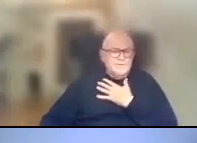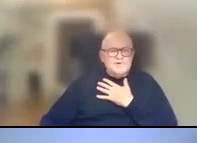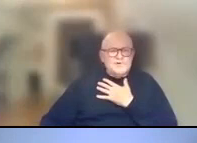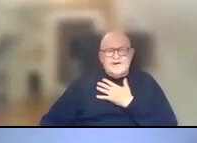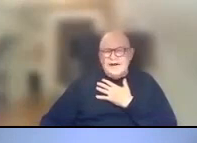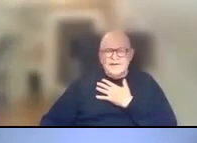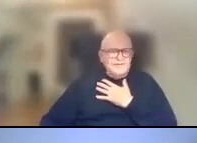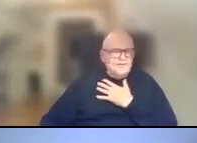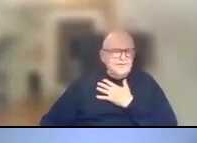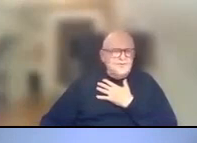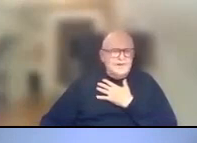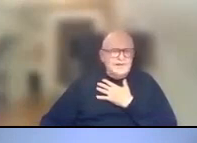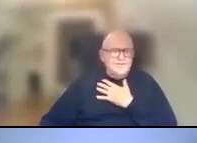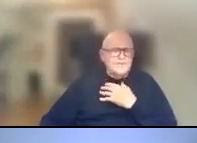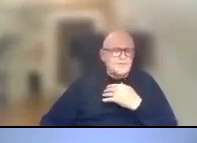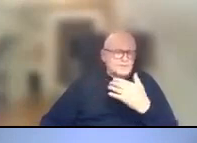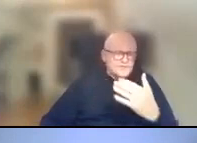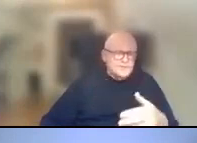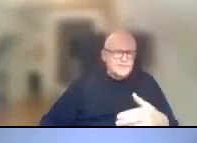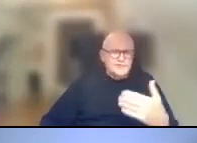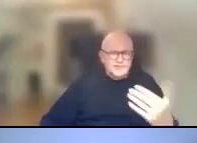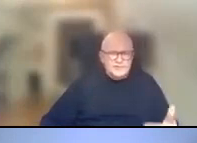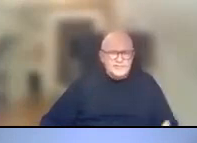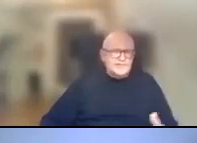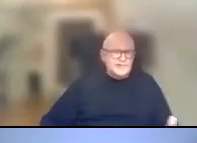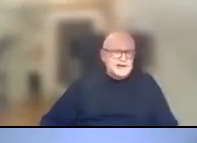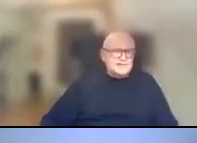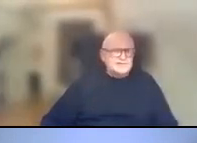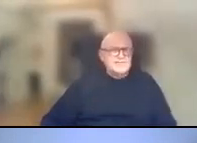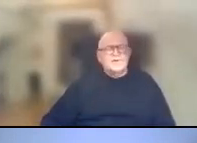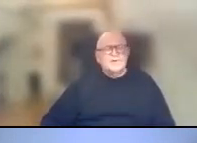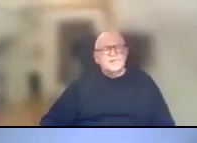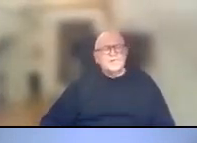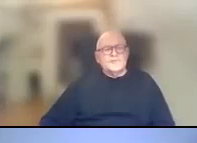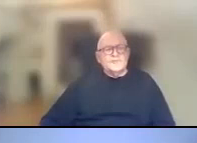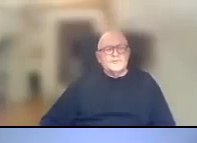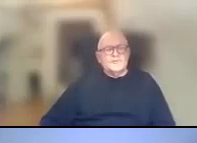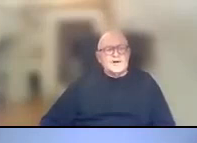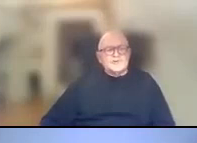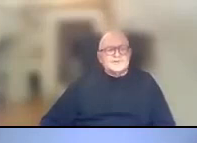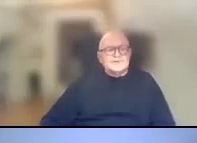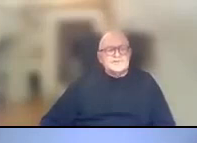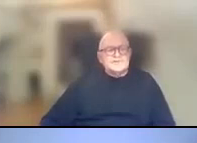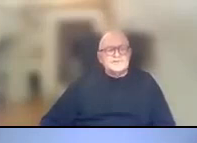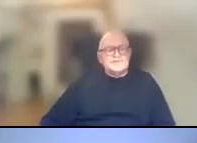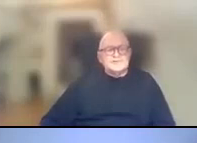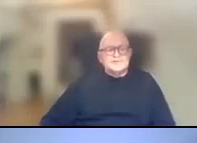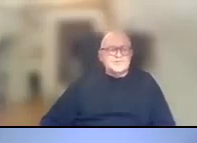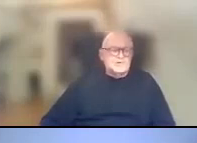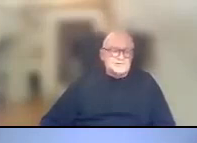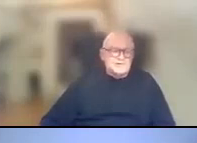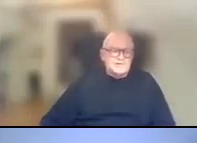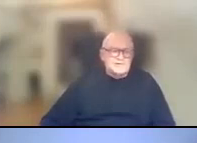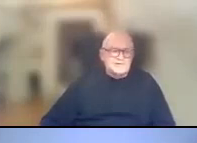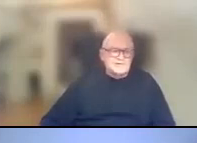aber bis heute Abend kann die nicht überleben und es wird gemeinsam gelacht. Und anschließend ist es